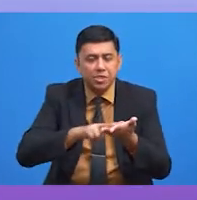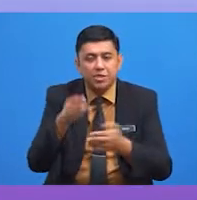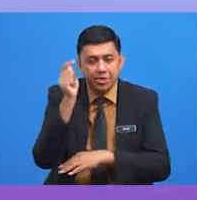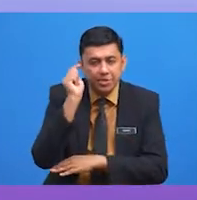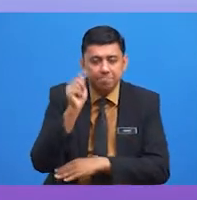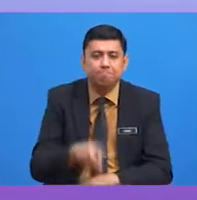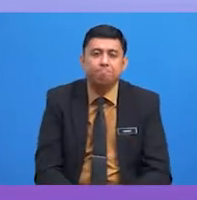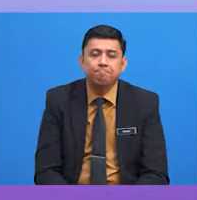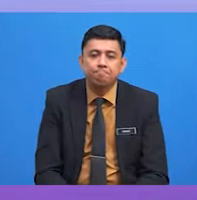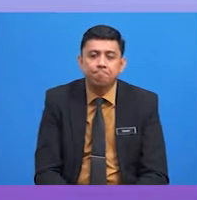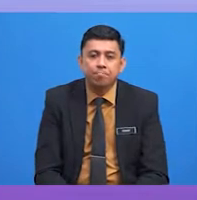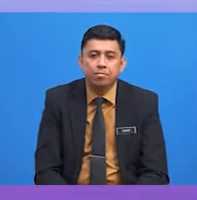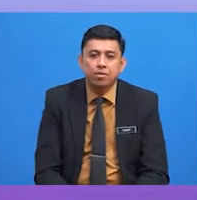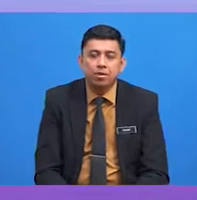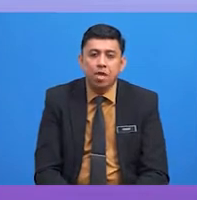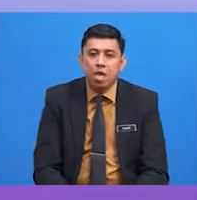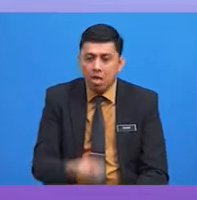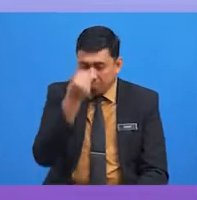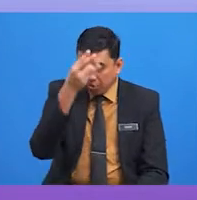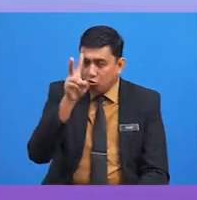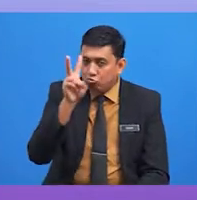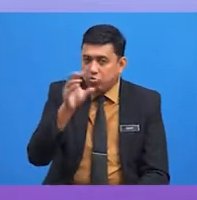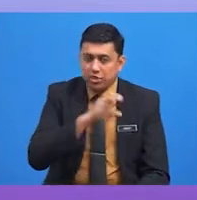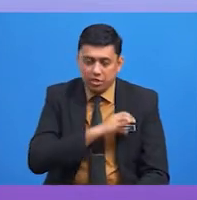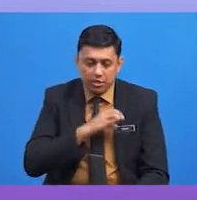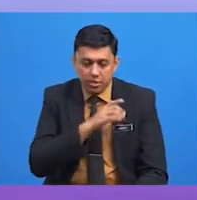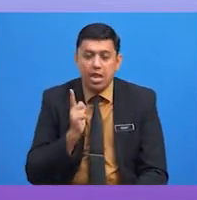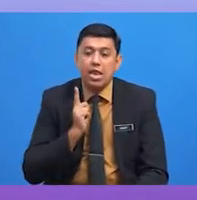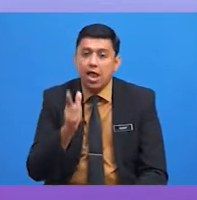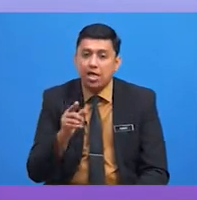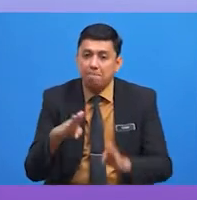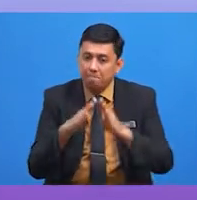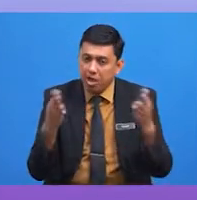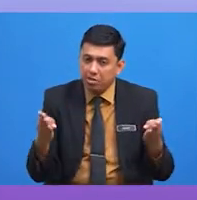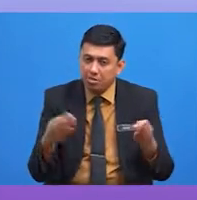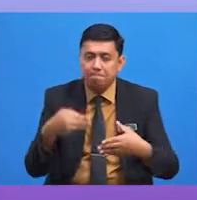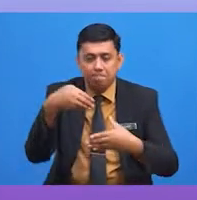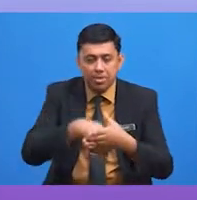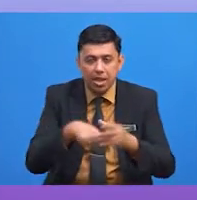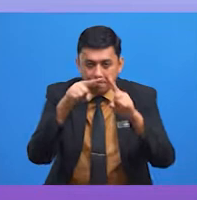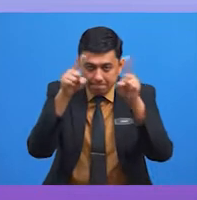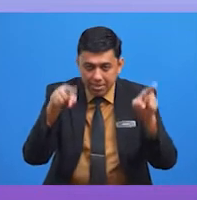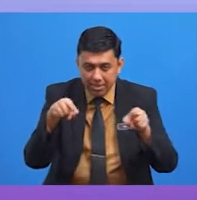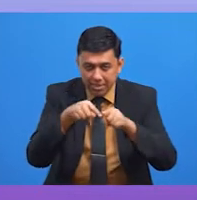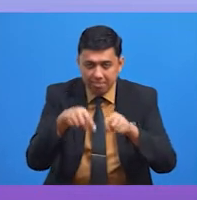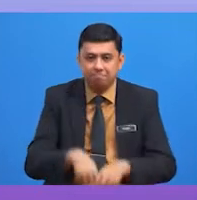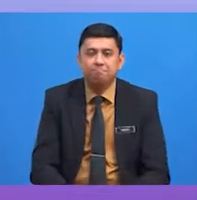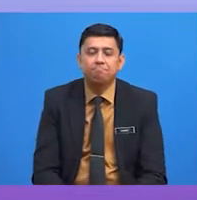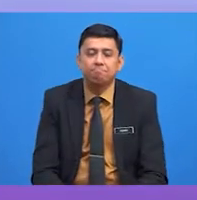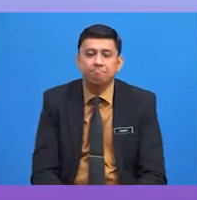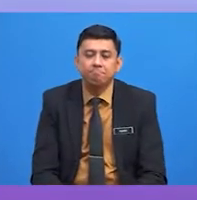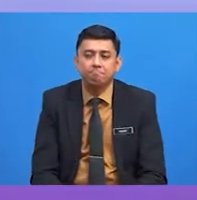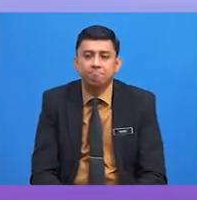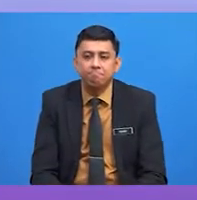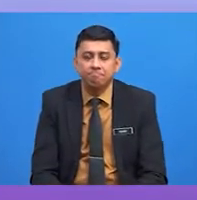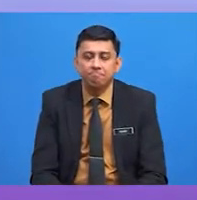B. Nyatakan dua ciri bagi laras bahasa dalam petikan.